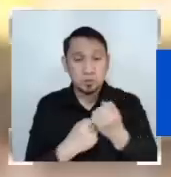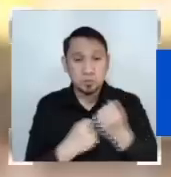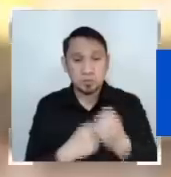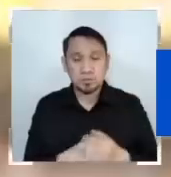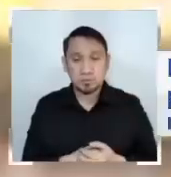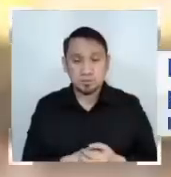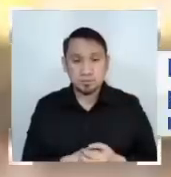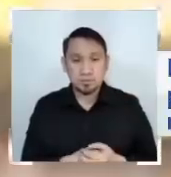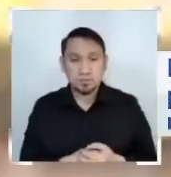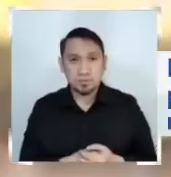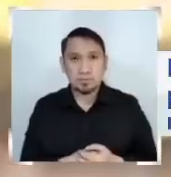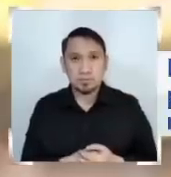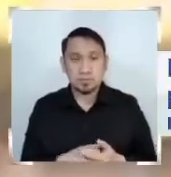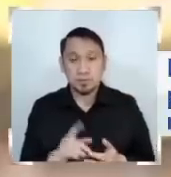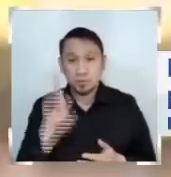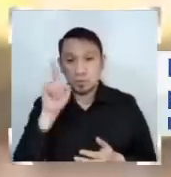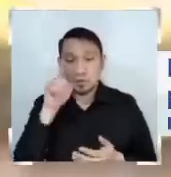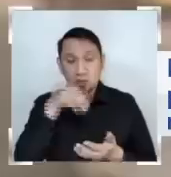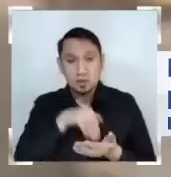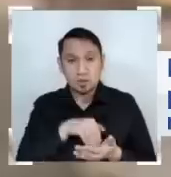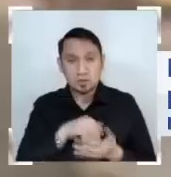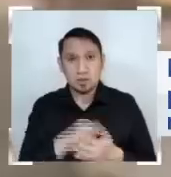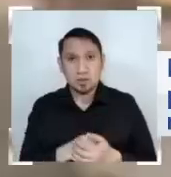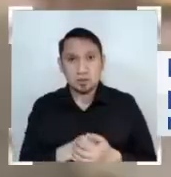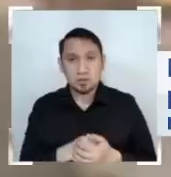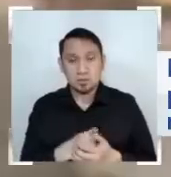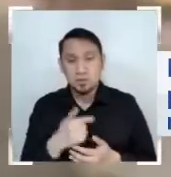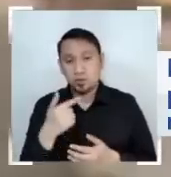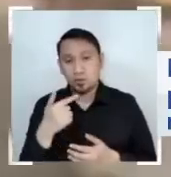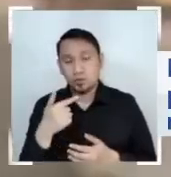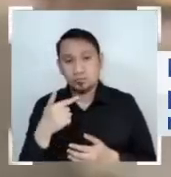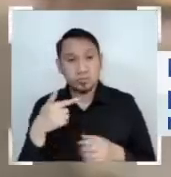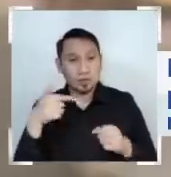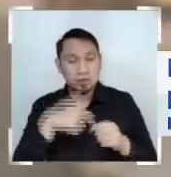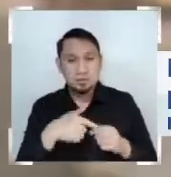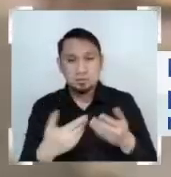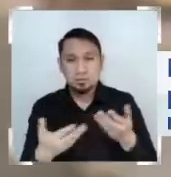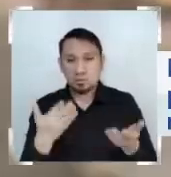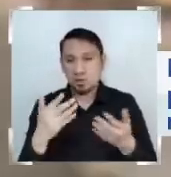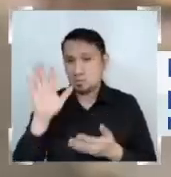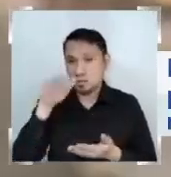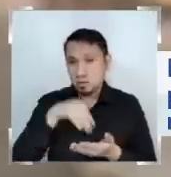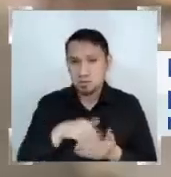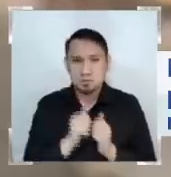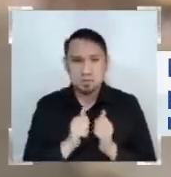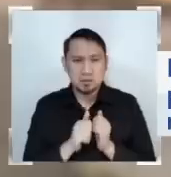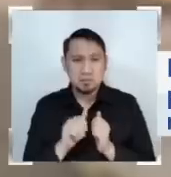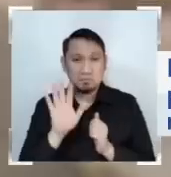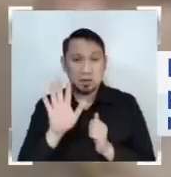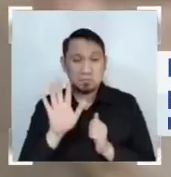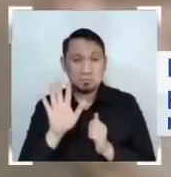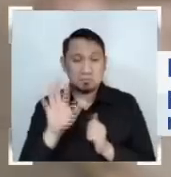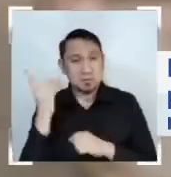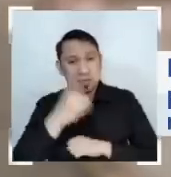pinakamababa yan, mga 1,000 ang krudo. Sa 5,000, di 5 araw walang huyon. Wala na